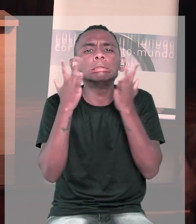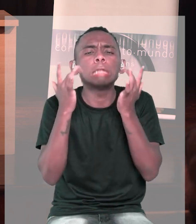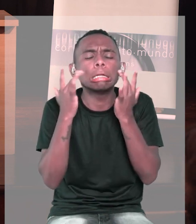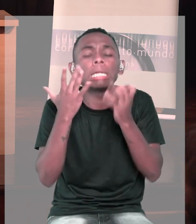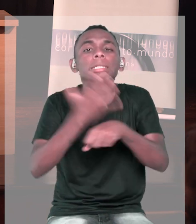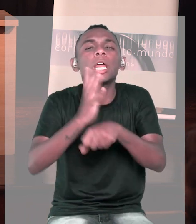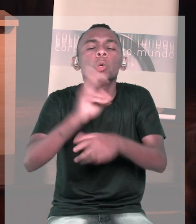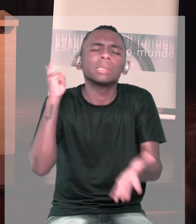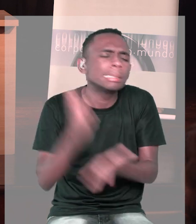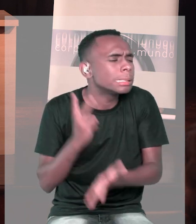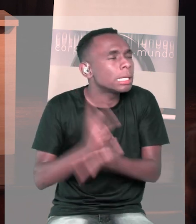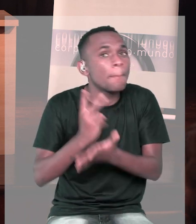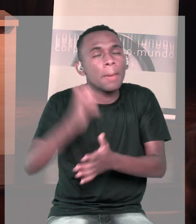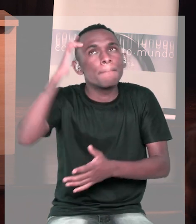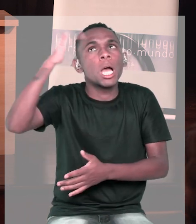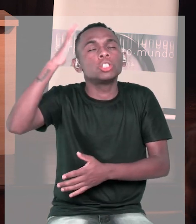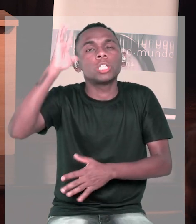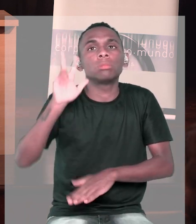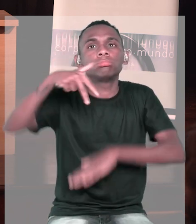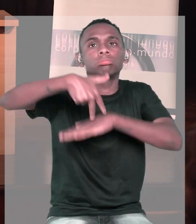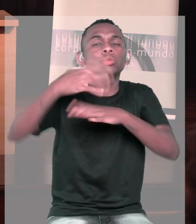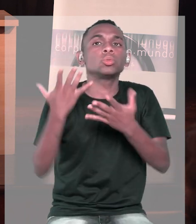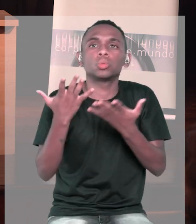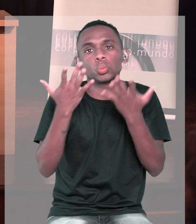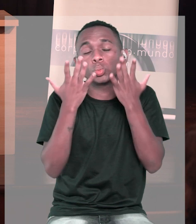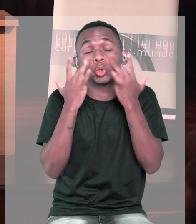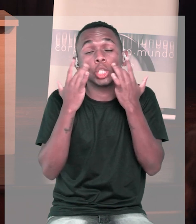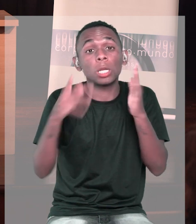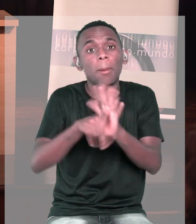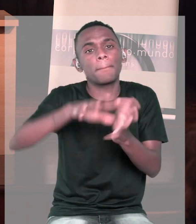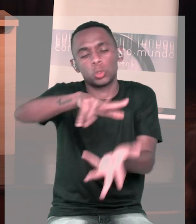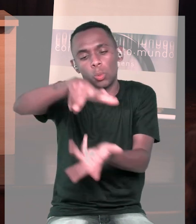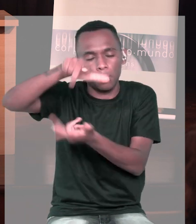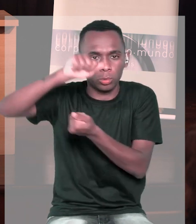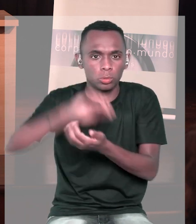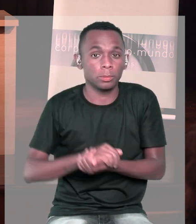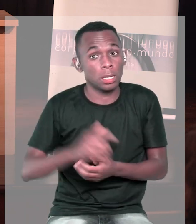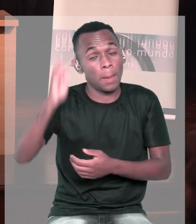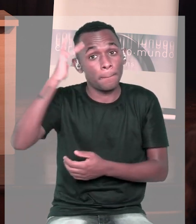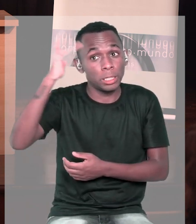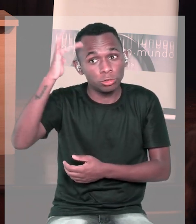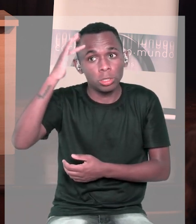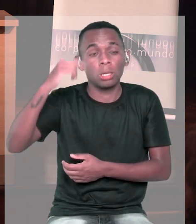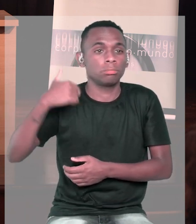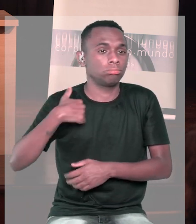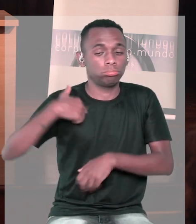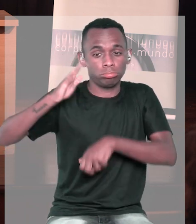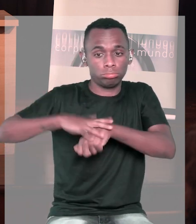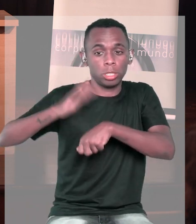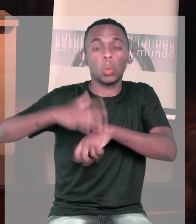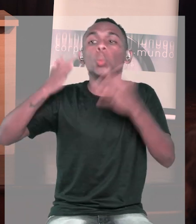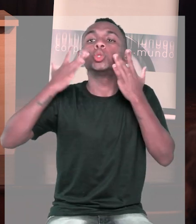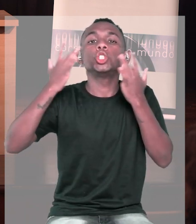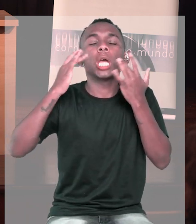me imaginar em um teatro, que seria o teatro do mundo. Et donc que je joue un rôle. Imaginando então que eu estou representando um